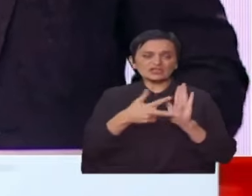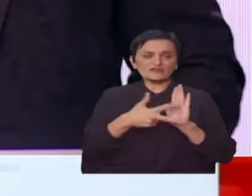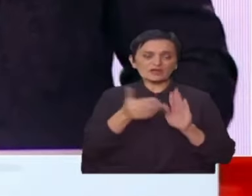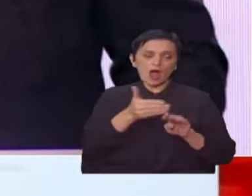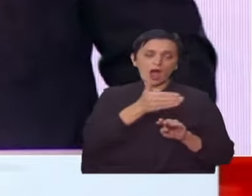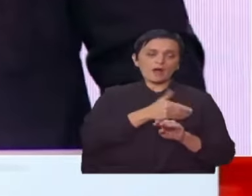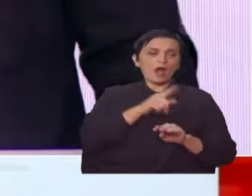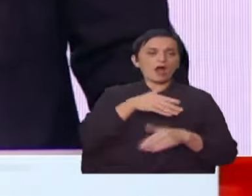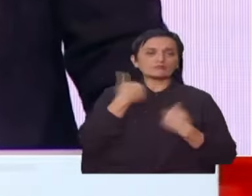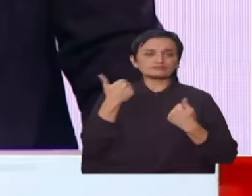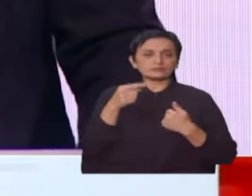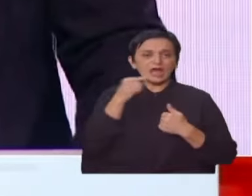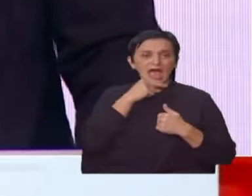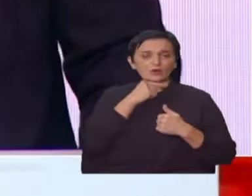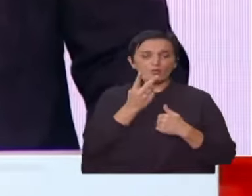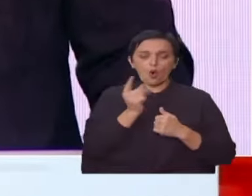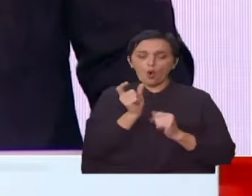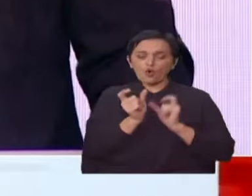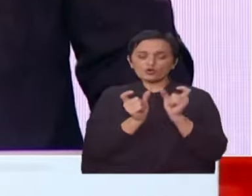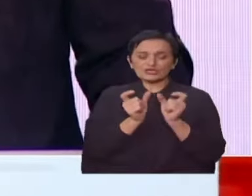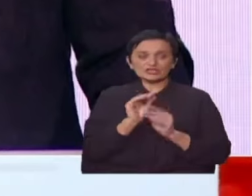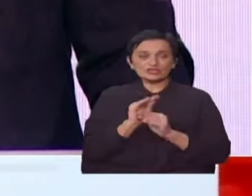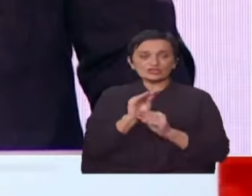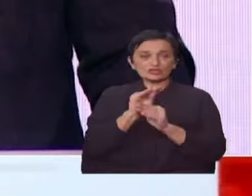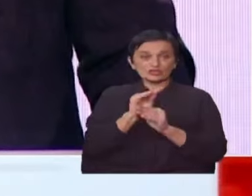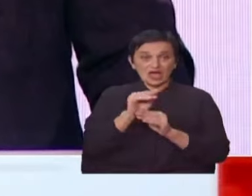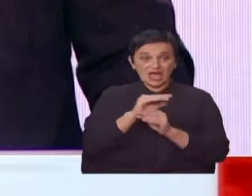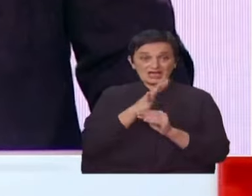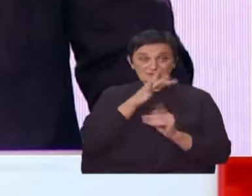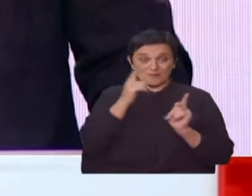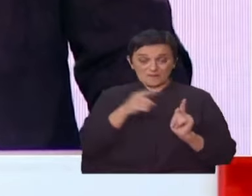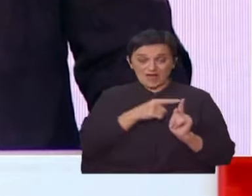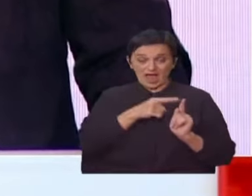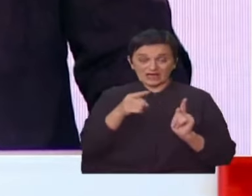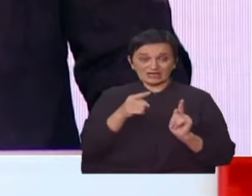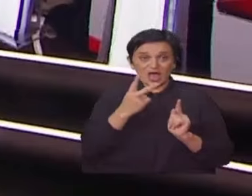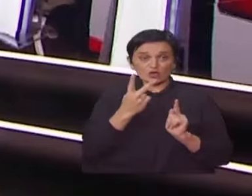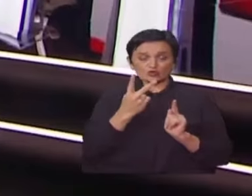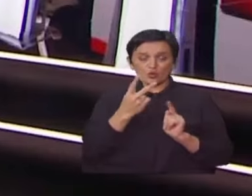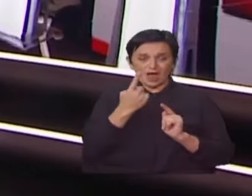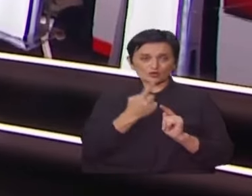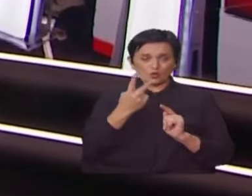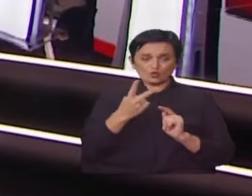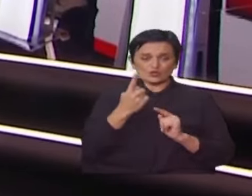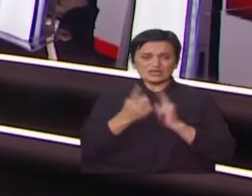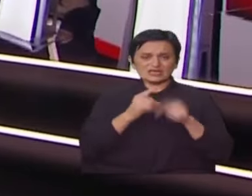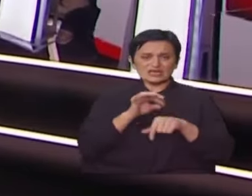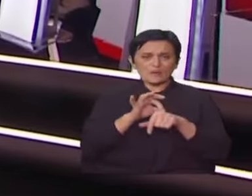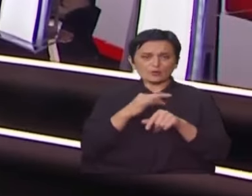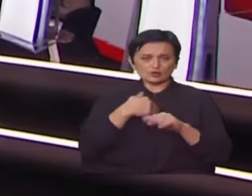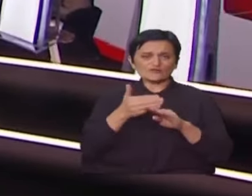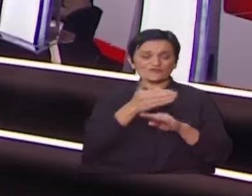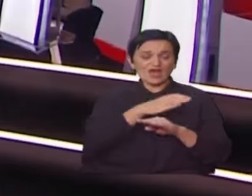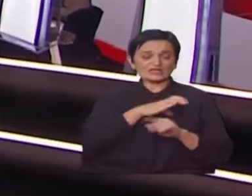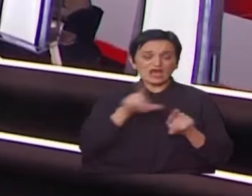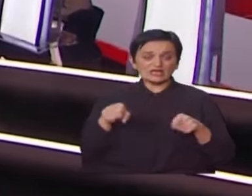ქონდა ორნიშნა ეკონომიკური ზრდა? სიამდვილეში ამ თელ პერიოდში ერთი რეალური რეფორმა არ ჩაგიტარებია და იმისაც ადრე ჩვენ აზრე დაგვეწყო გამდიდრება,